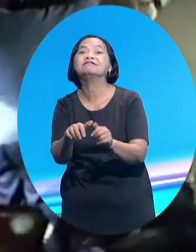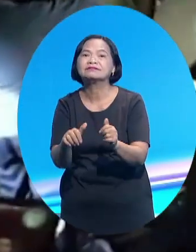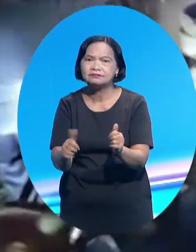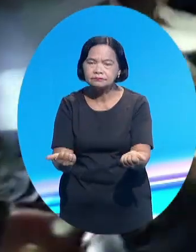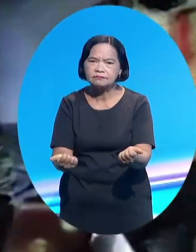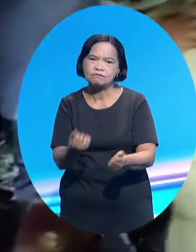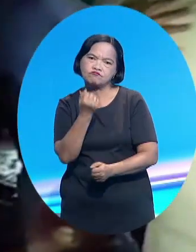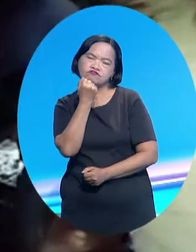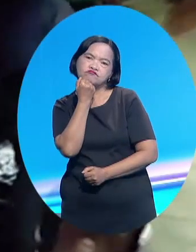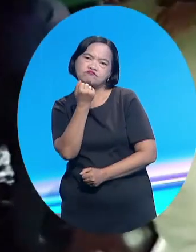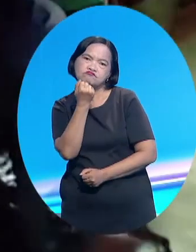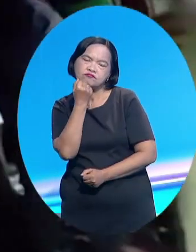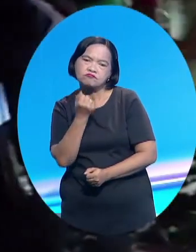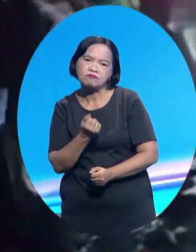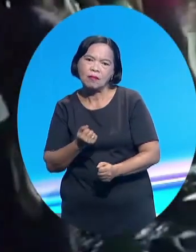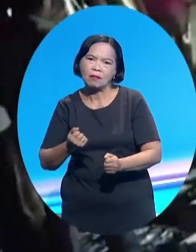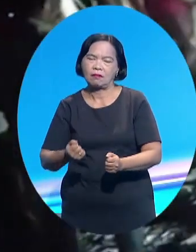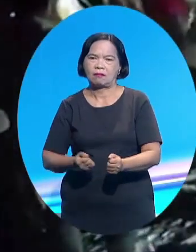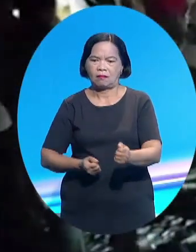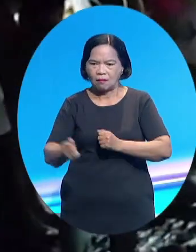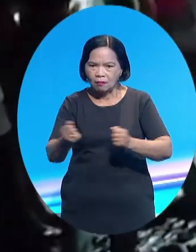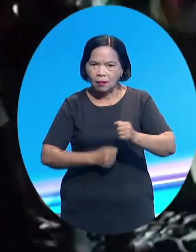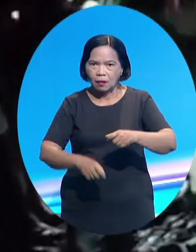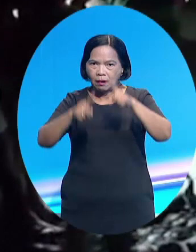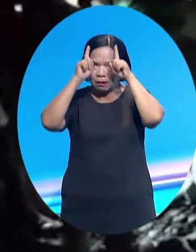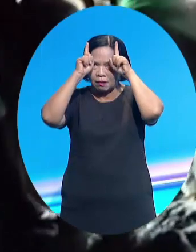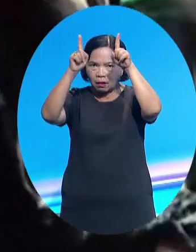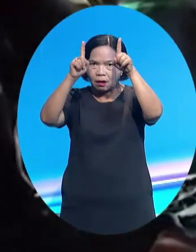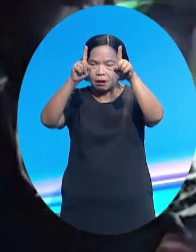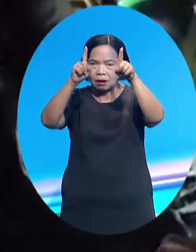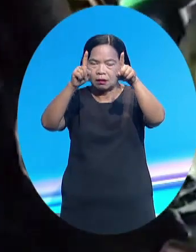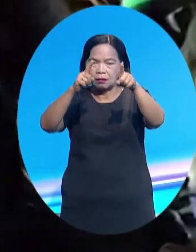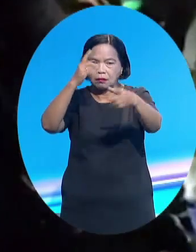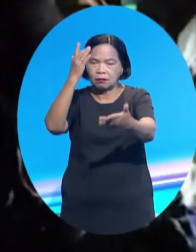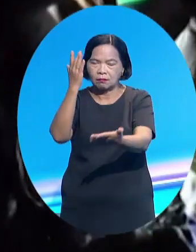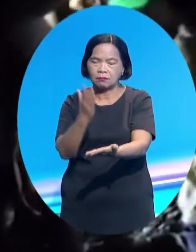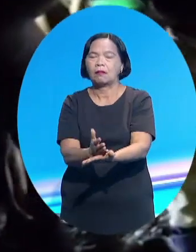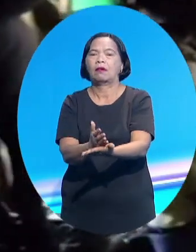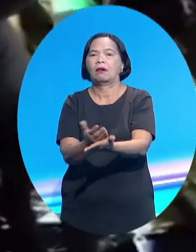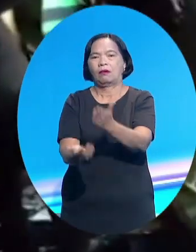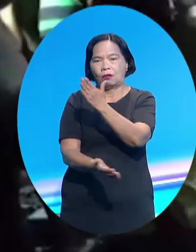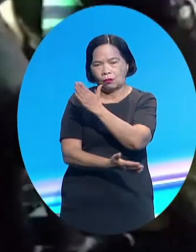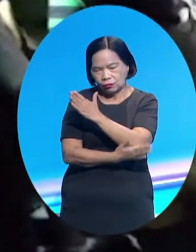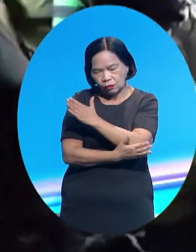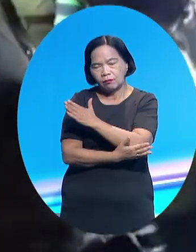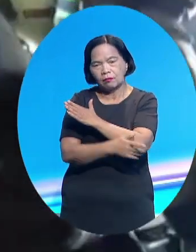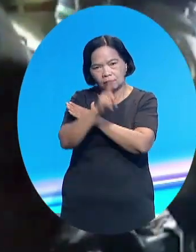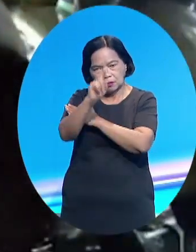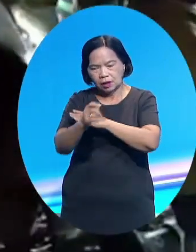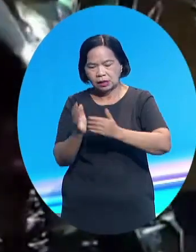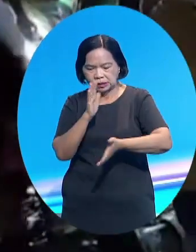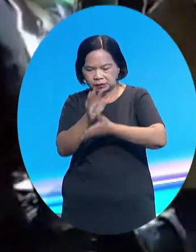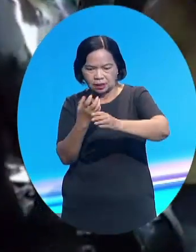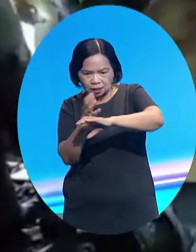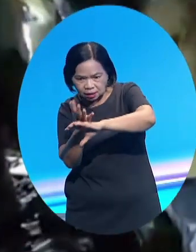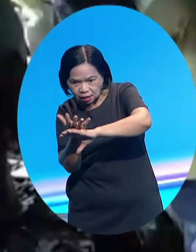thể do sai sót từ những người điều khiển. Lãnh đạo bang Andhra Pradesh đã thực hiện các biện pháp cứu trợ ngay lập tức và huy động tối đa xe cứu thương đến hiện